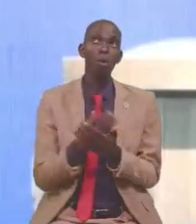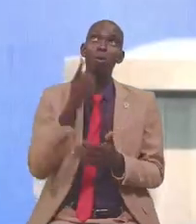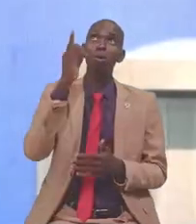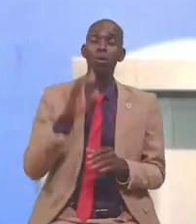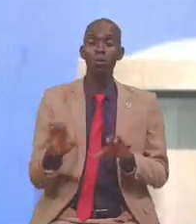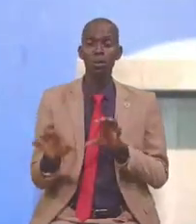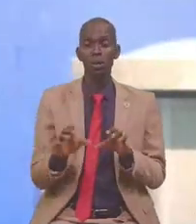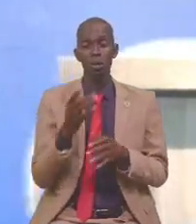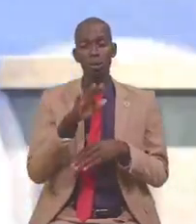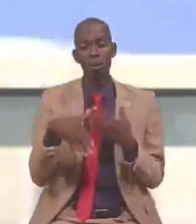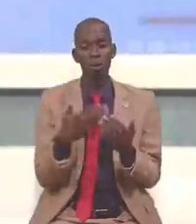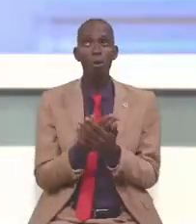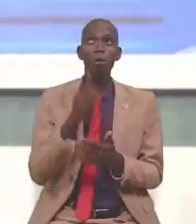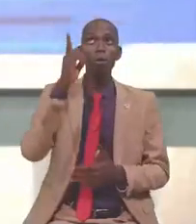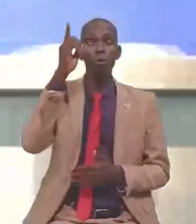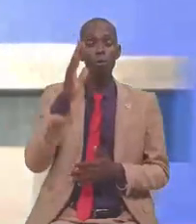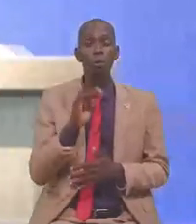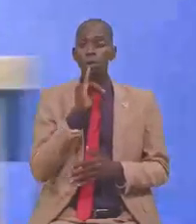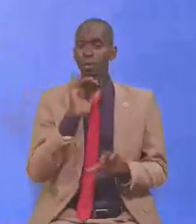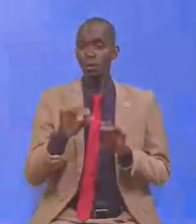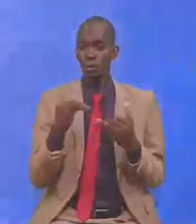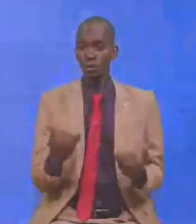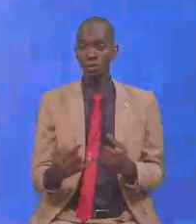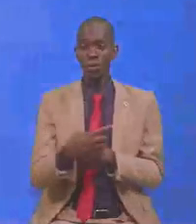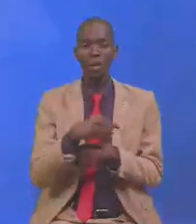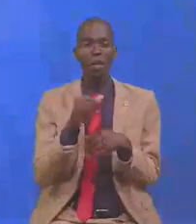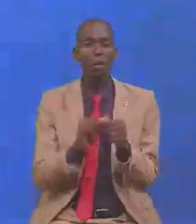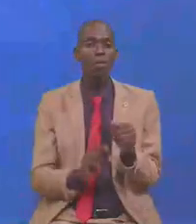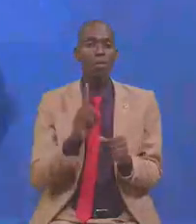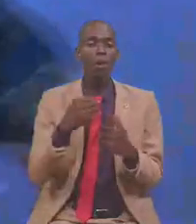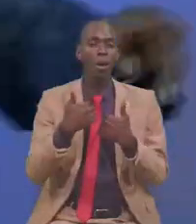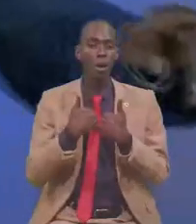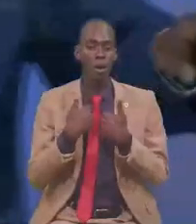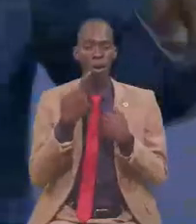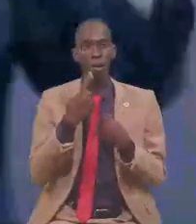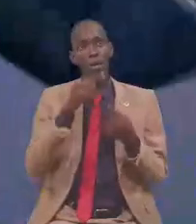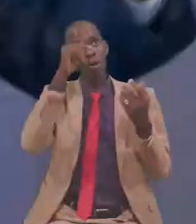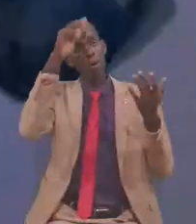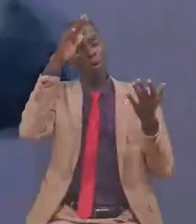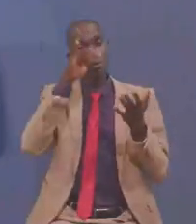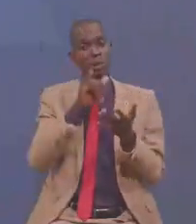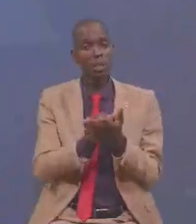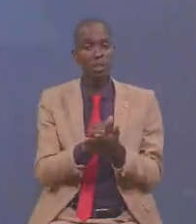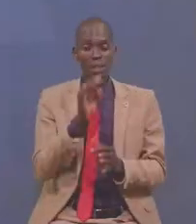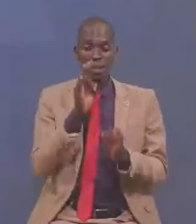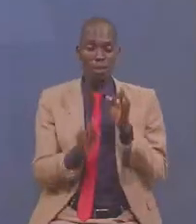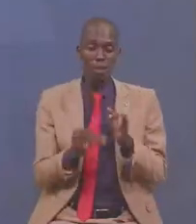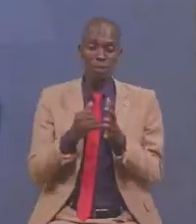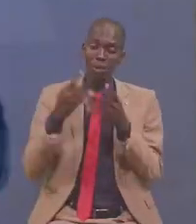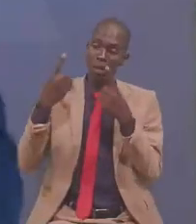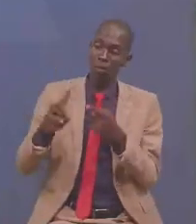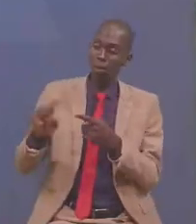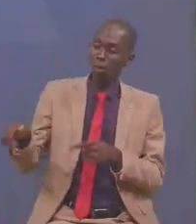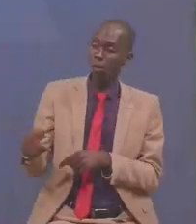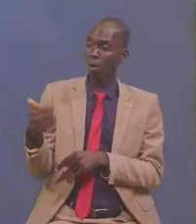Seigneur fait ce jour, tout le monde aura l'espoir que si cela est arrivé aux